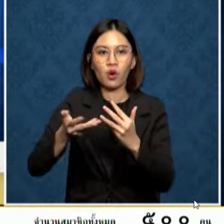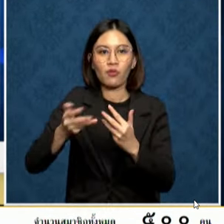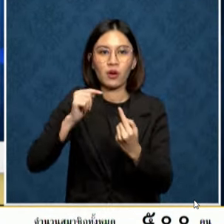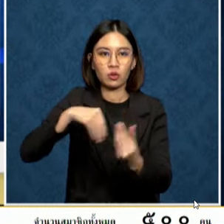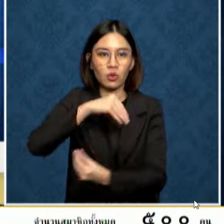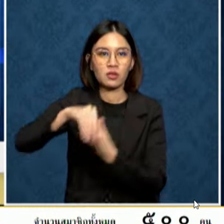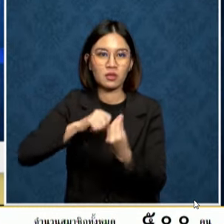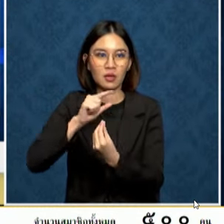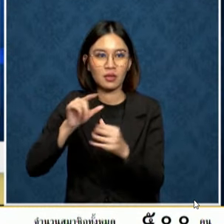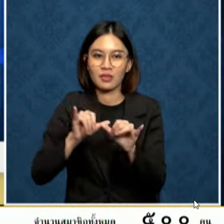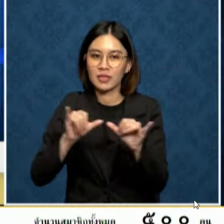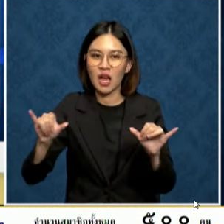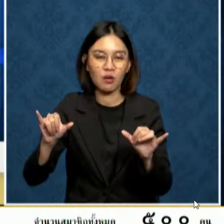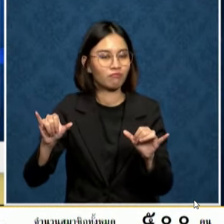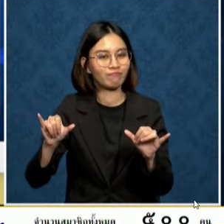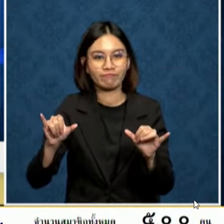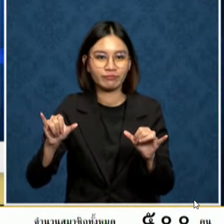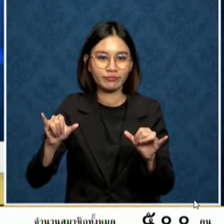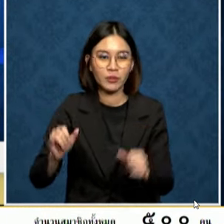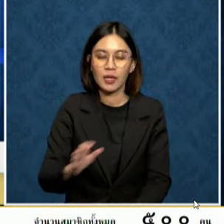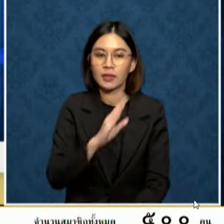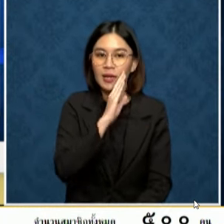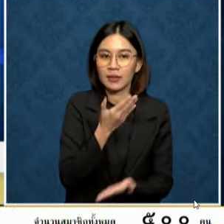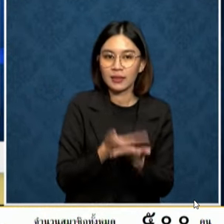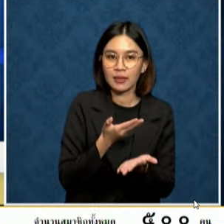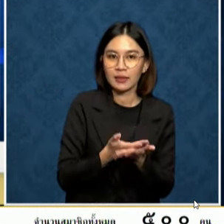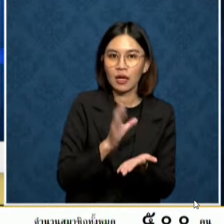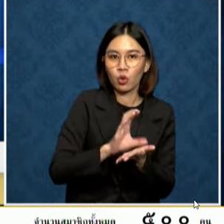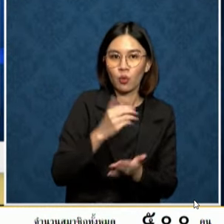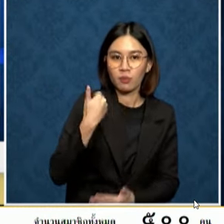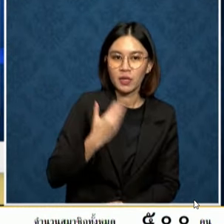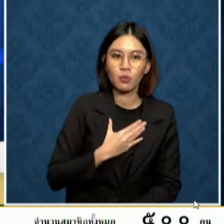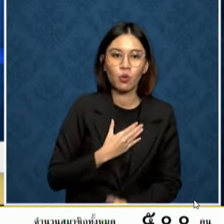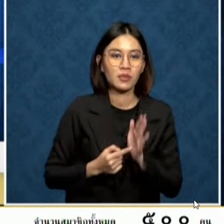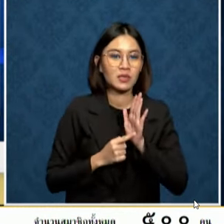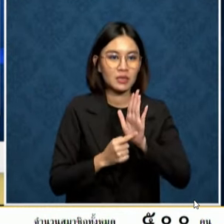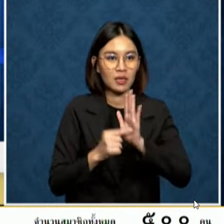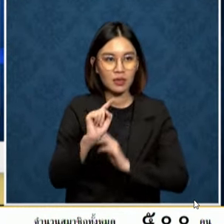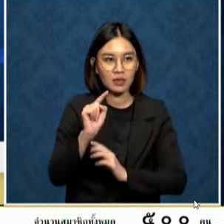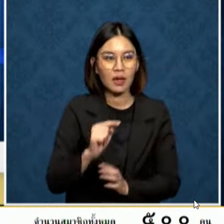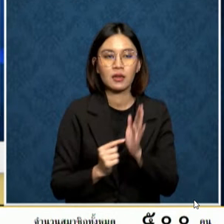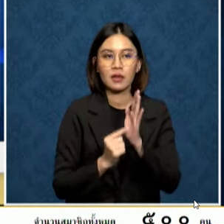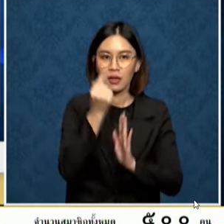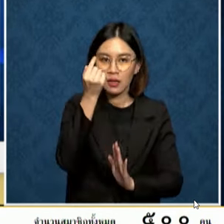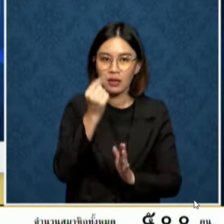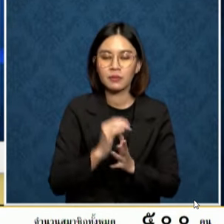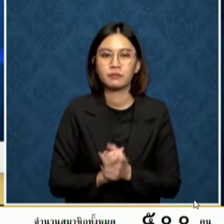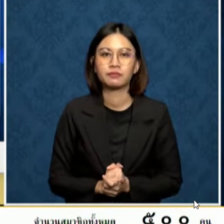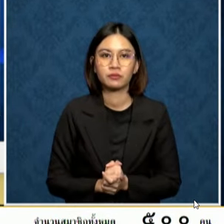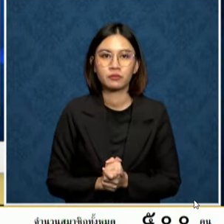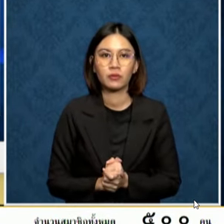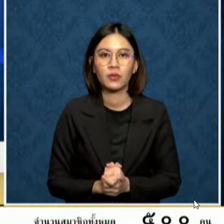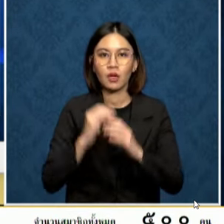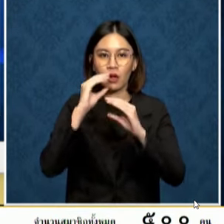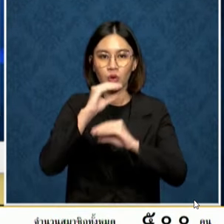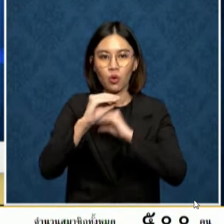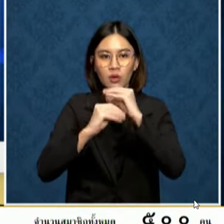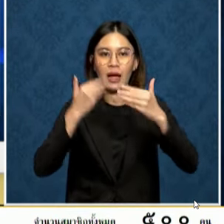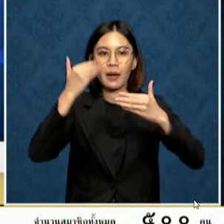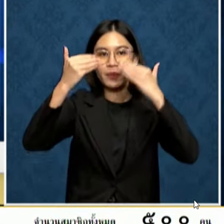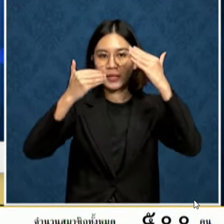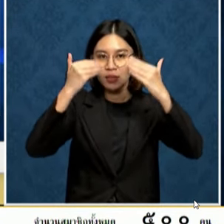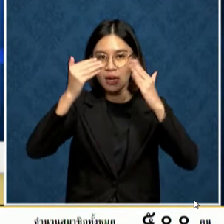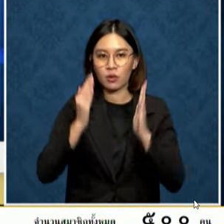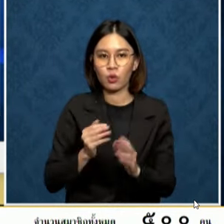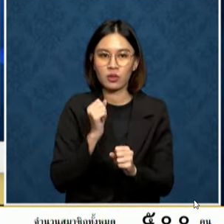เศษฐกิจในระยะยาวถ้ามีเงิก็มารผมเสนอแบนี้ครั ทานพระทานอย่างแรกเลยโครงการพัฒนาบุคล